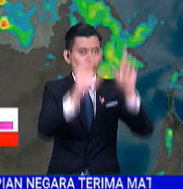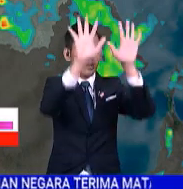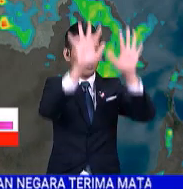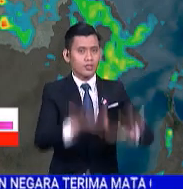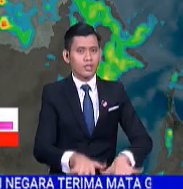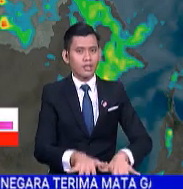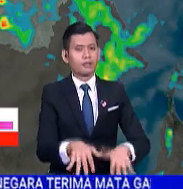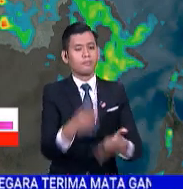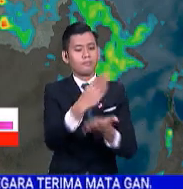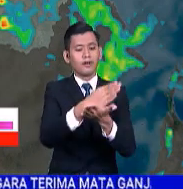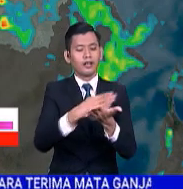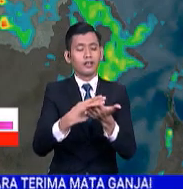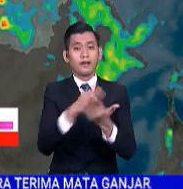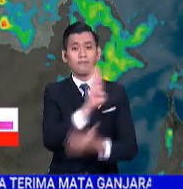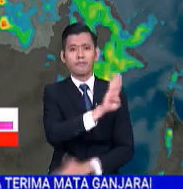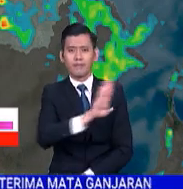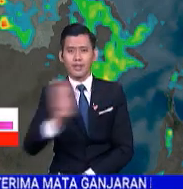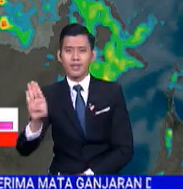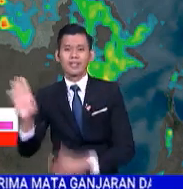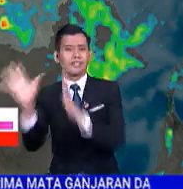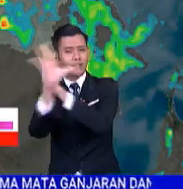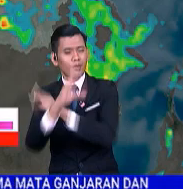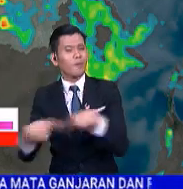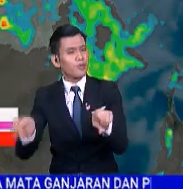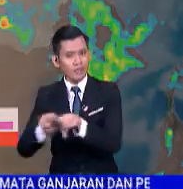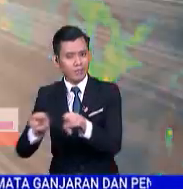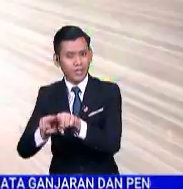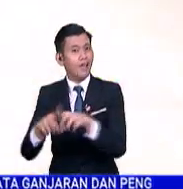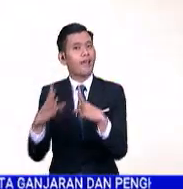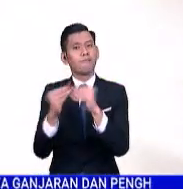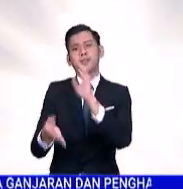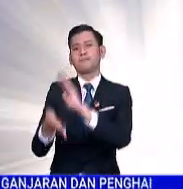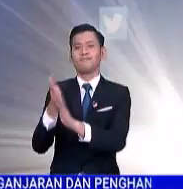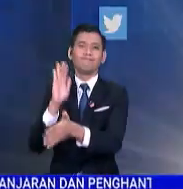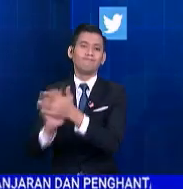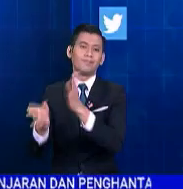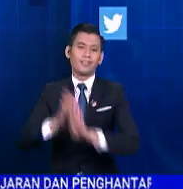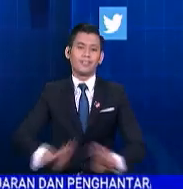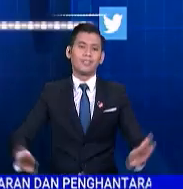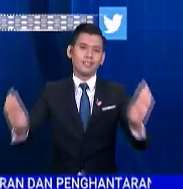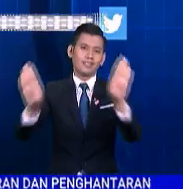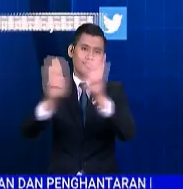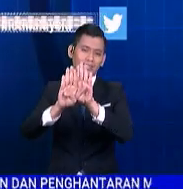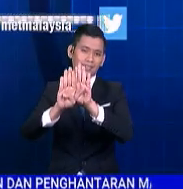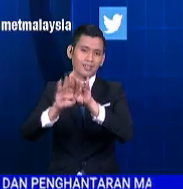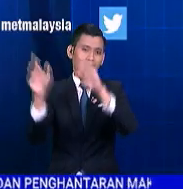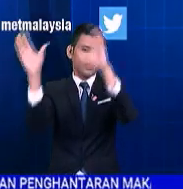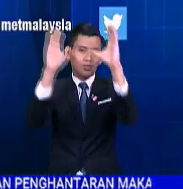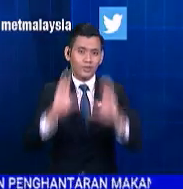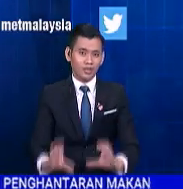termasuklah di bahagian barat Sarawak. Sekian saja informasi cuaca untuk kali ini. Kita teruskan kepada